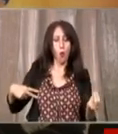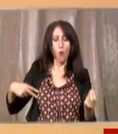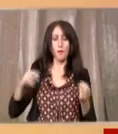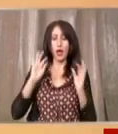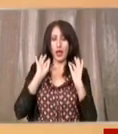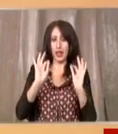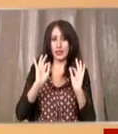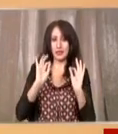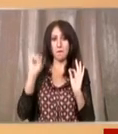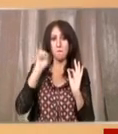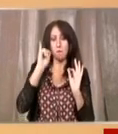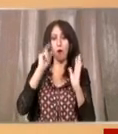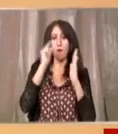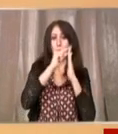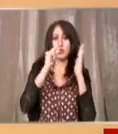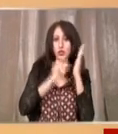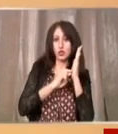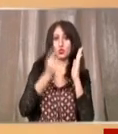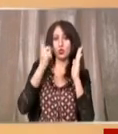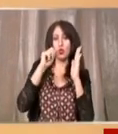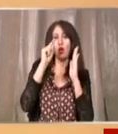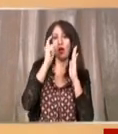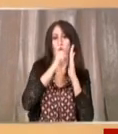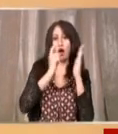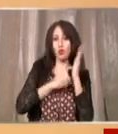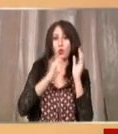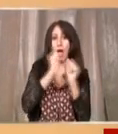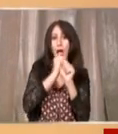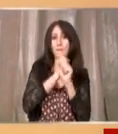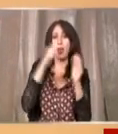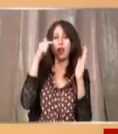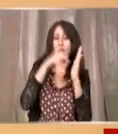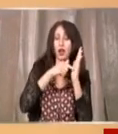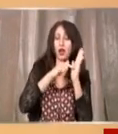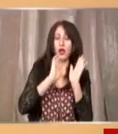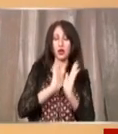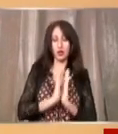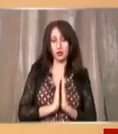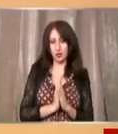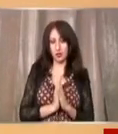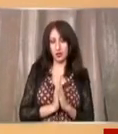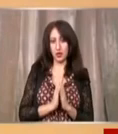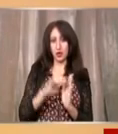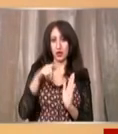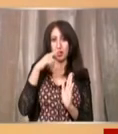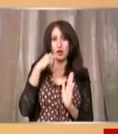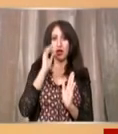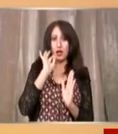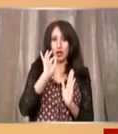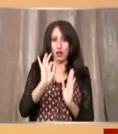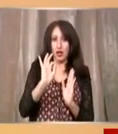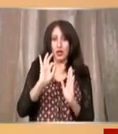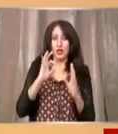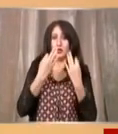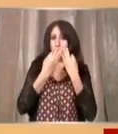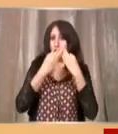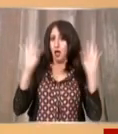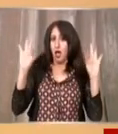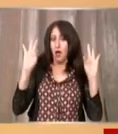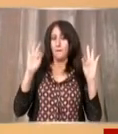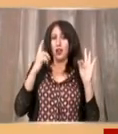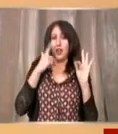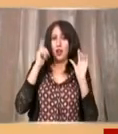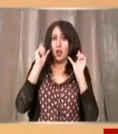بعد نجاح عمليه او بعد نجاح الحوار الوطني نجاحا منقطع النظير، ان كل الناس قعدت على طاوله